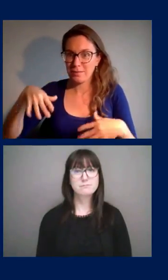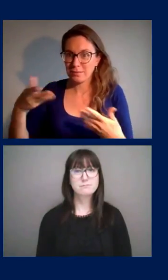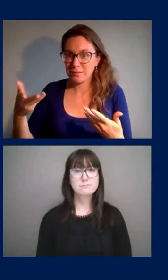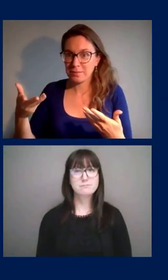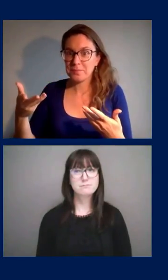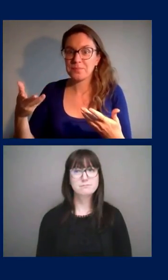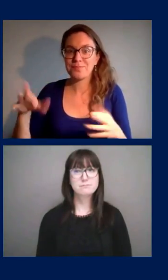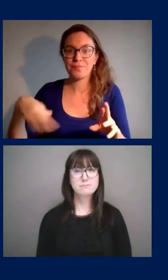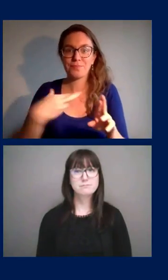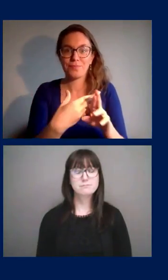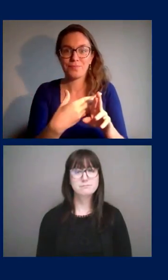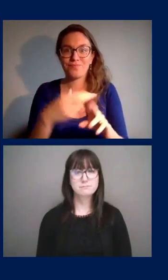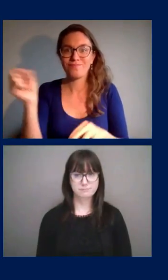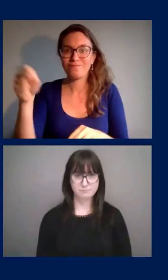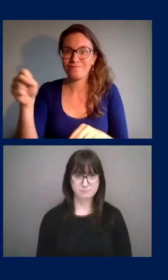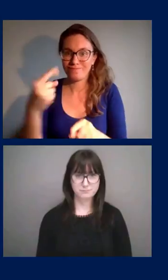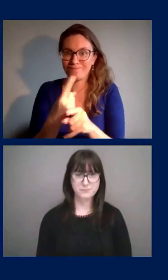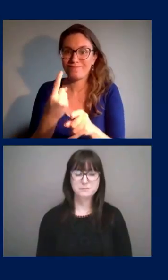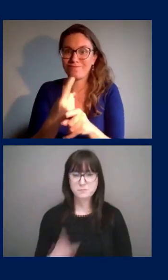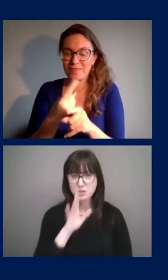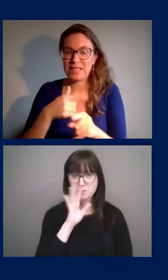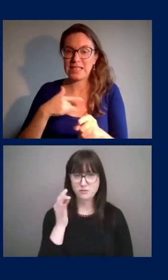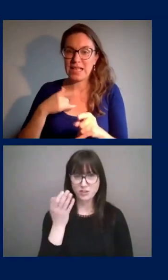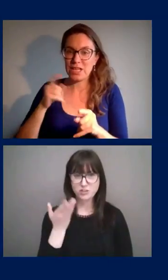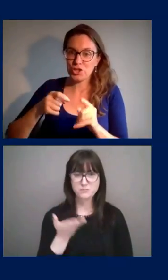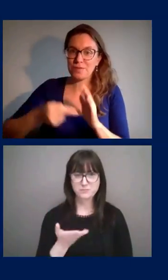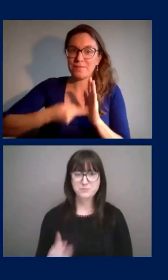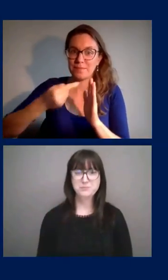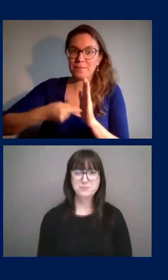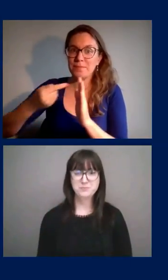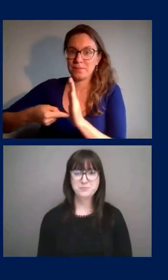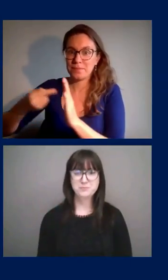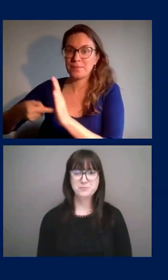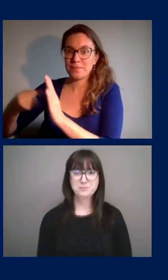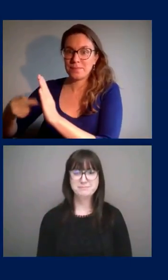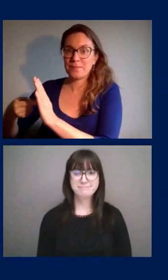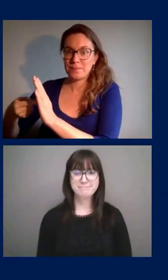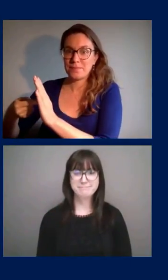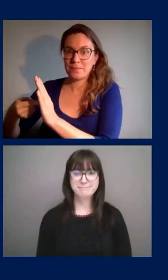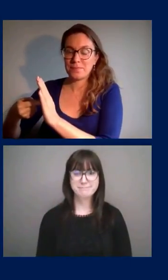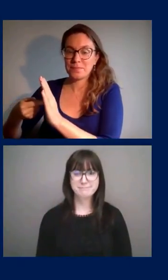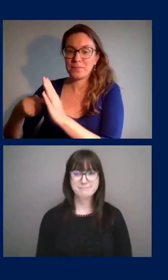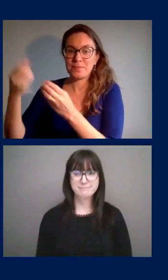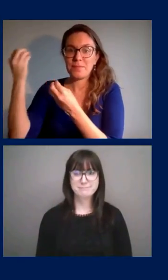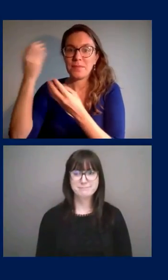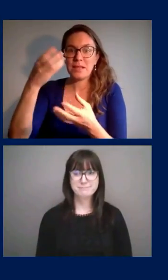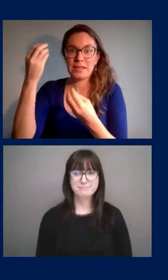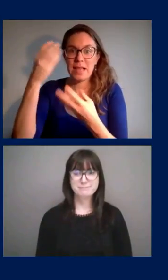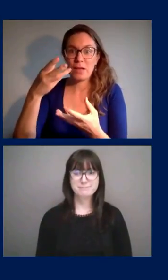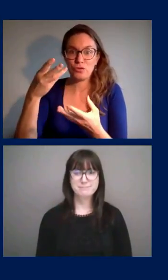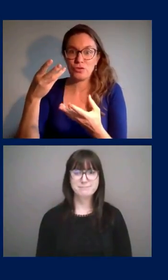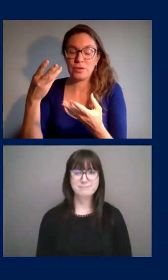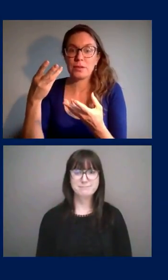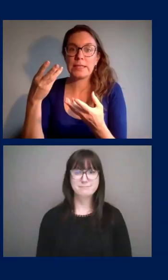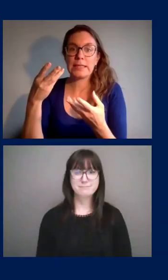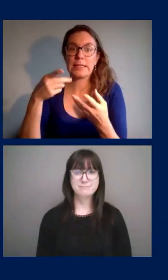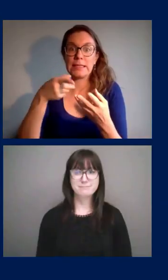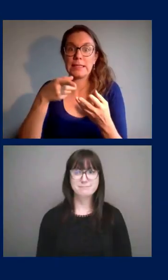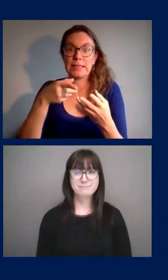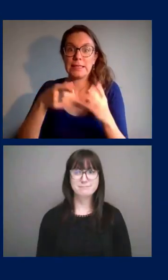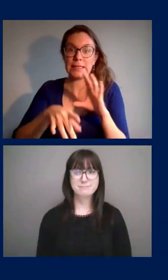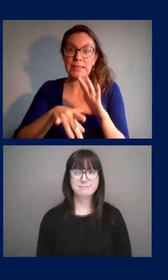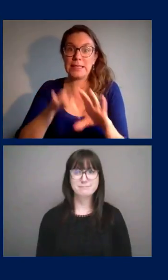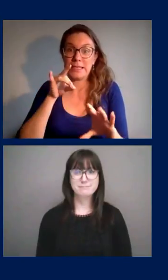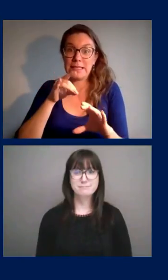Oui, je pense que'est important de répéter le message que, uh, le dépistage pour COVID-19 est disponible pour tout le